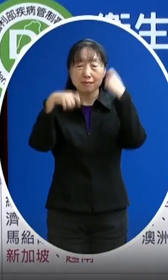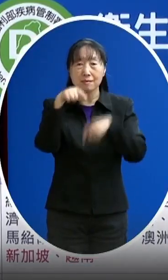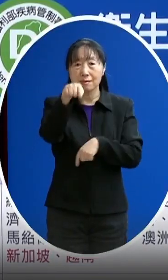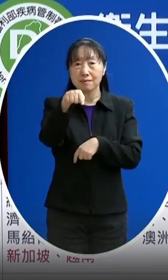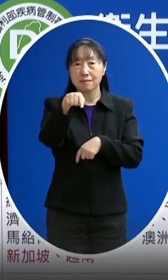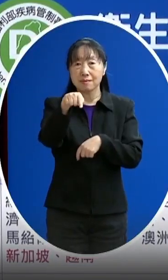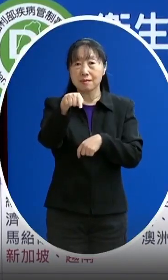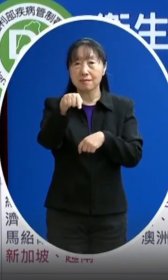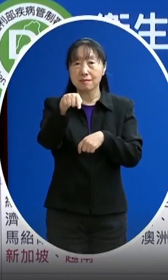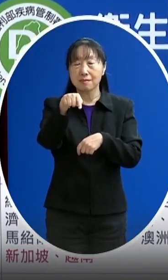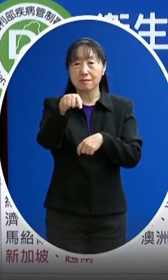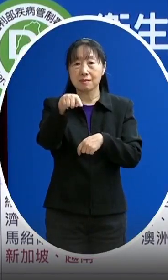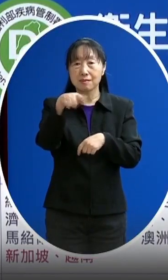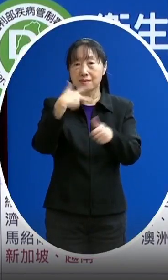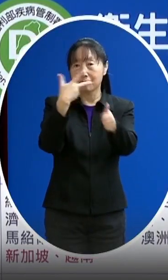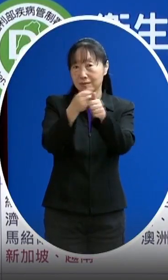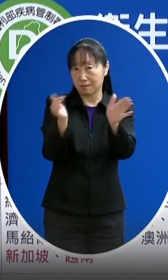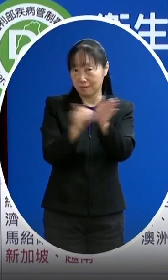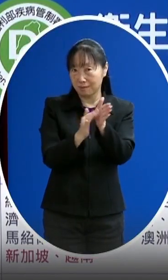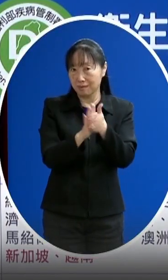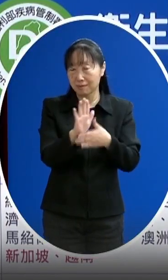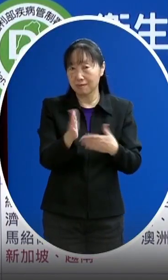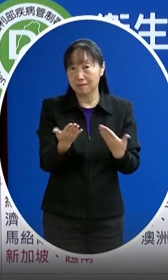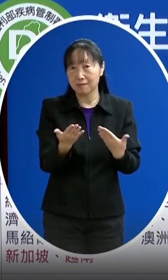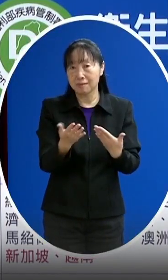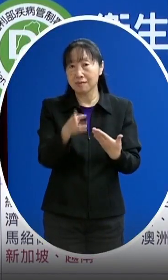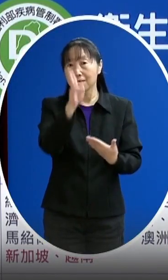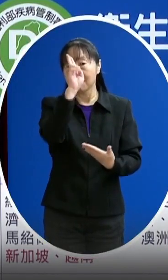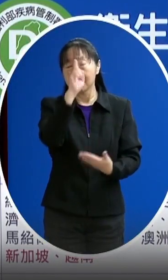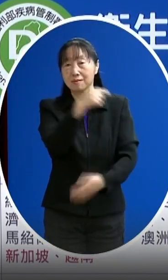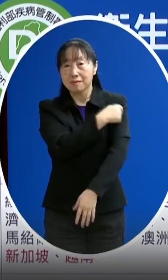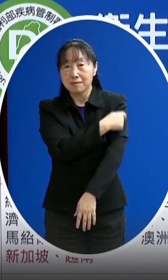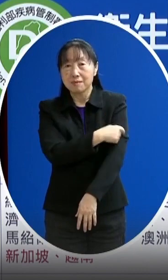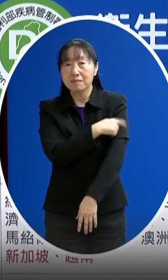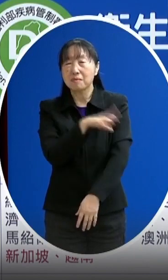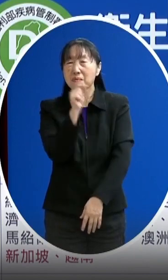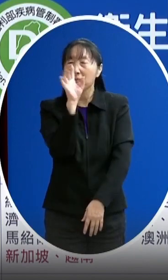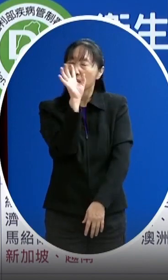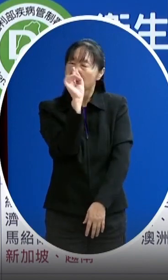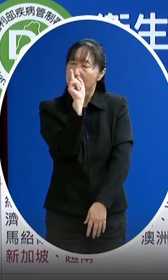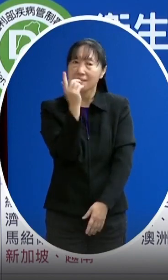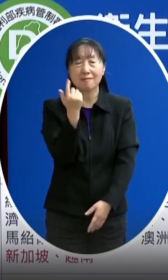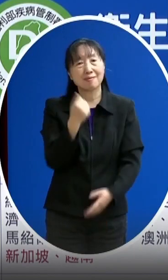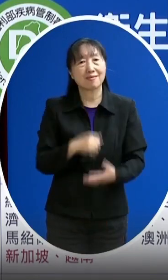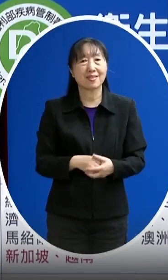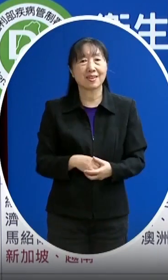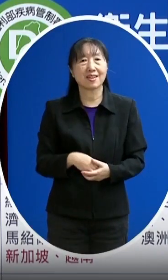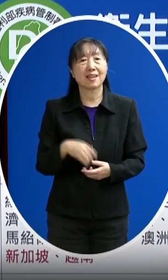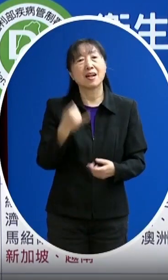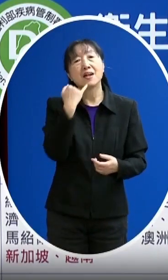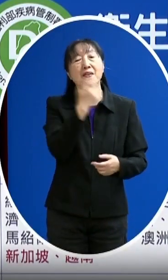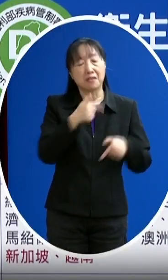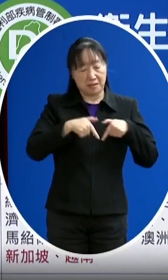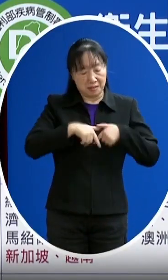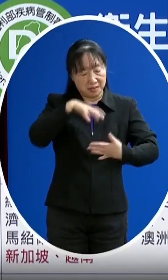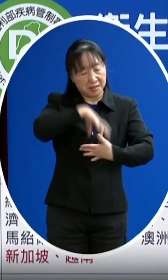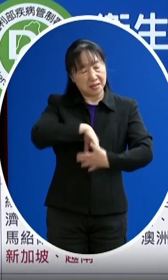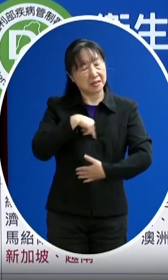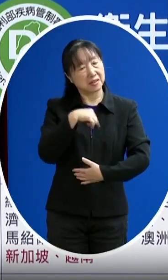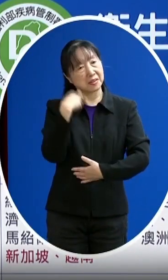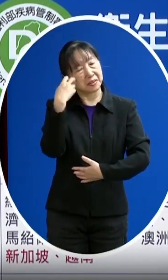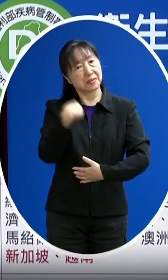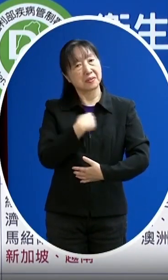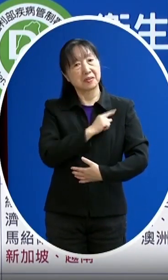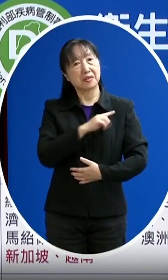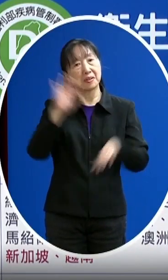天刚打完的时候，那中午就手背是有点怪怪的哈，我想现在大概是心理作用吧。不过晚上大